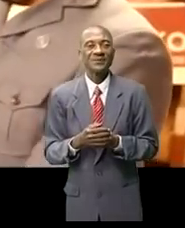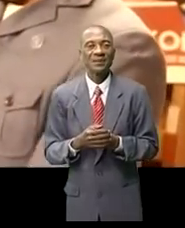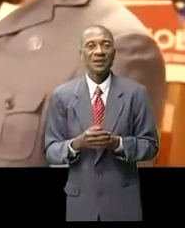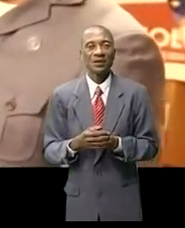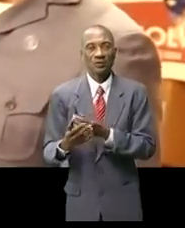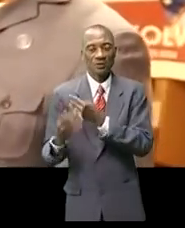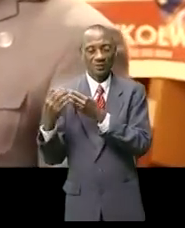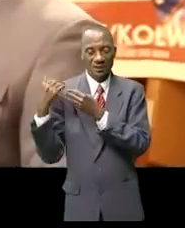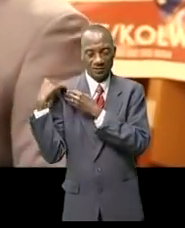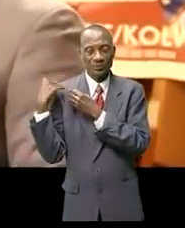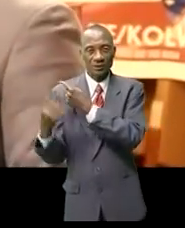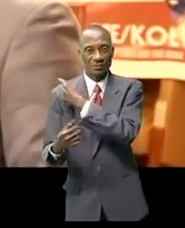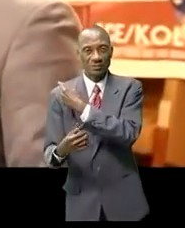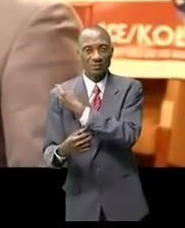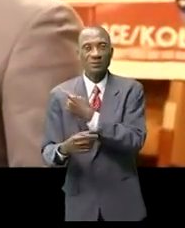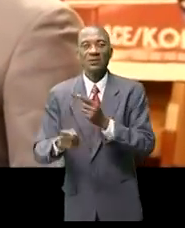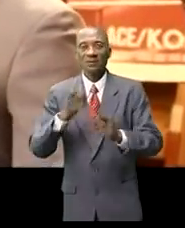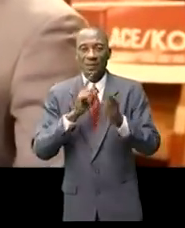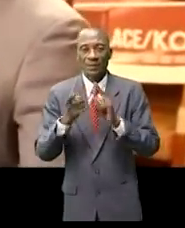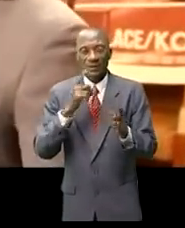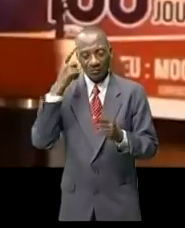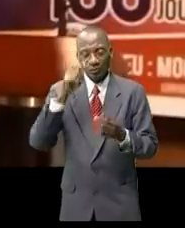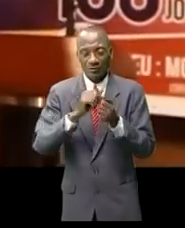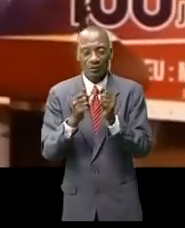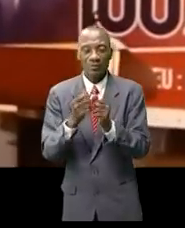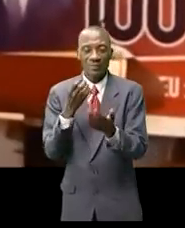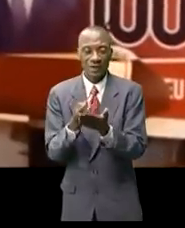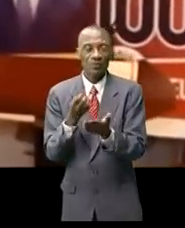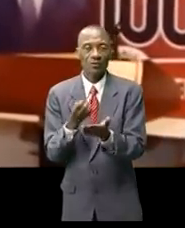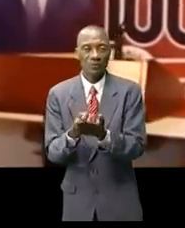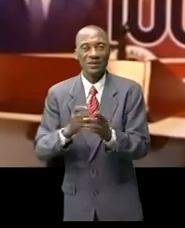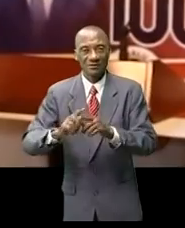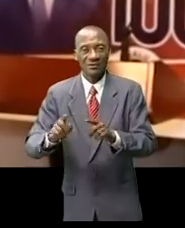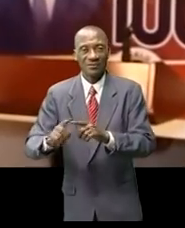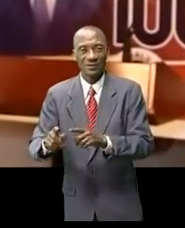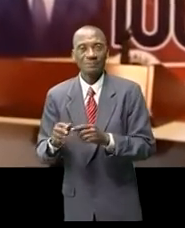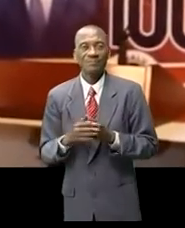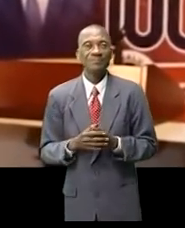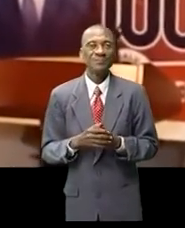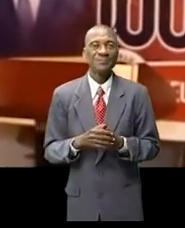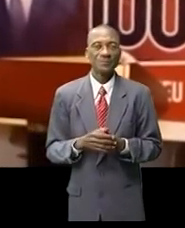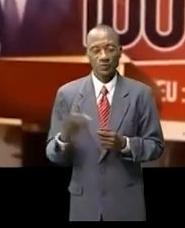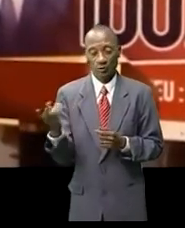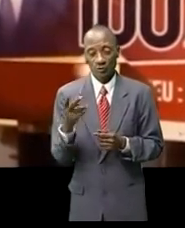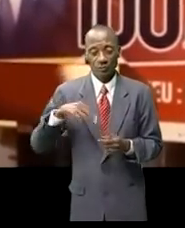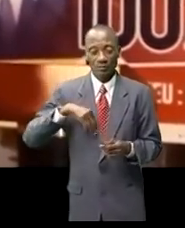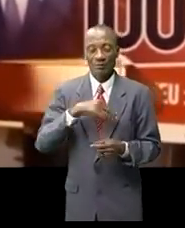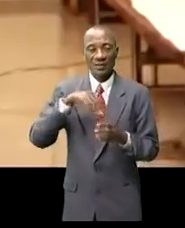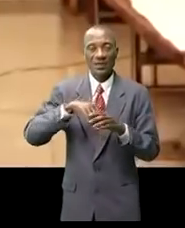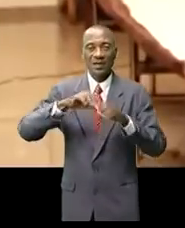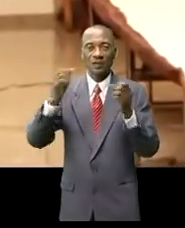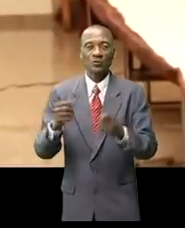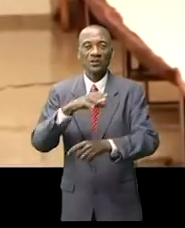Mbia Kadima et le volet économique avec pour orateur Florent Moucha. Tous deux membres de la société civile Team